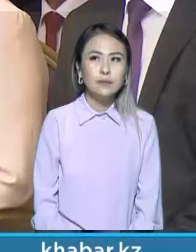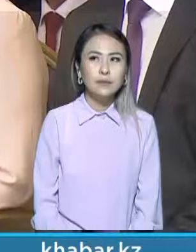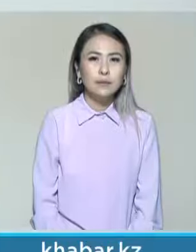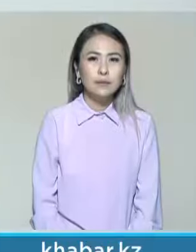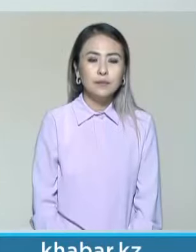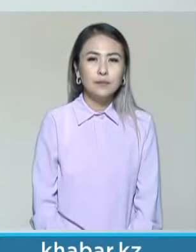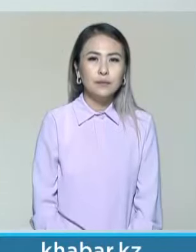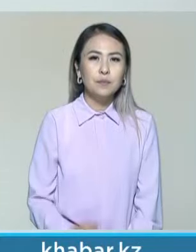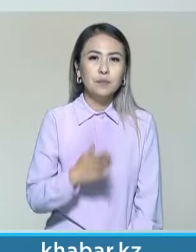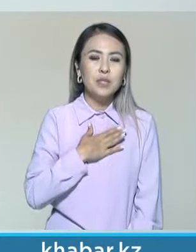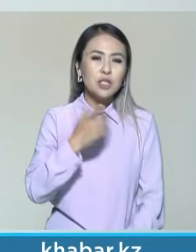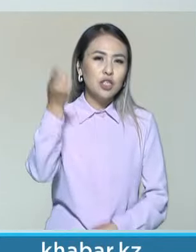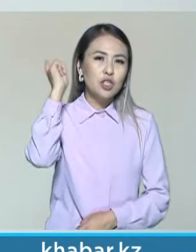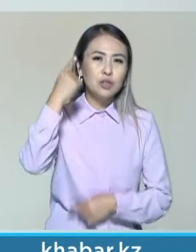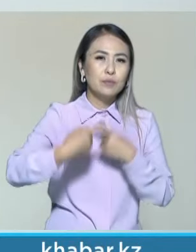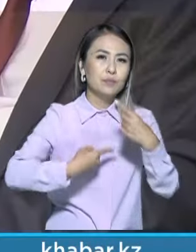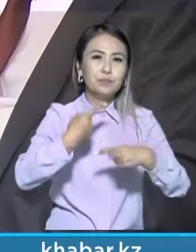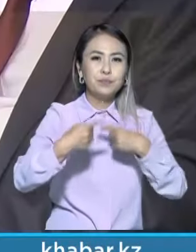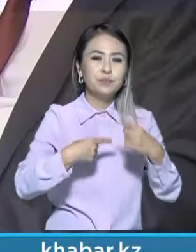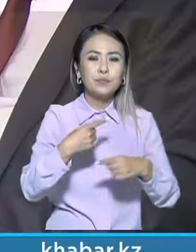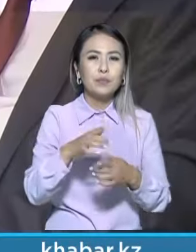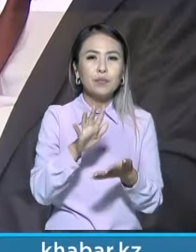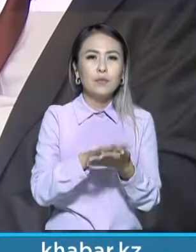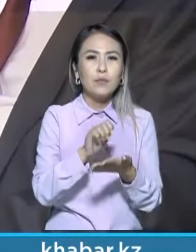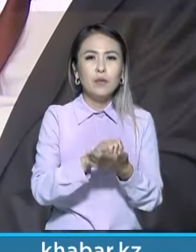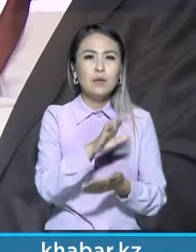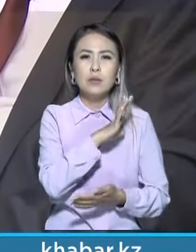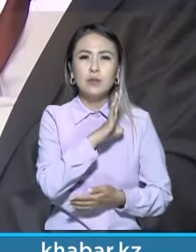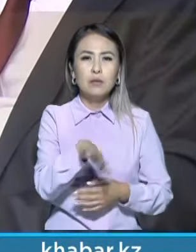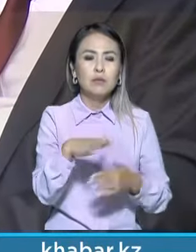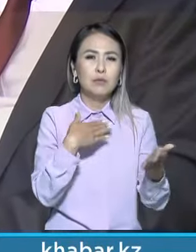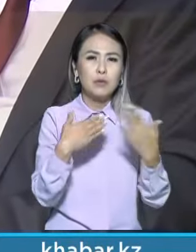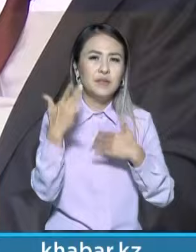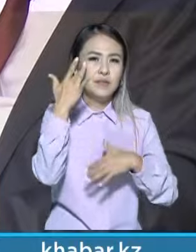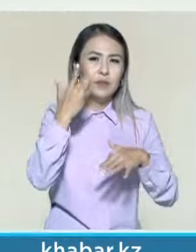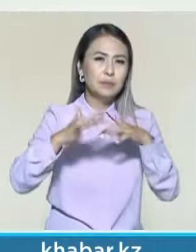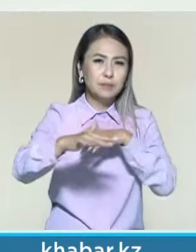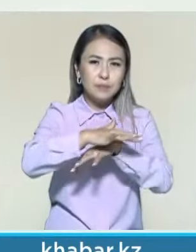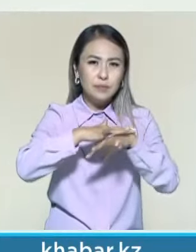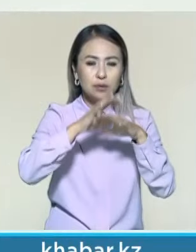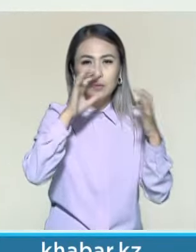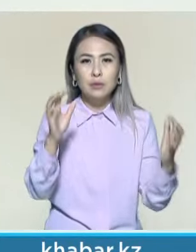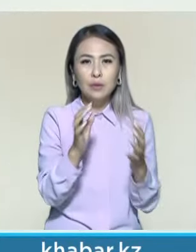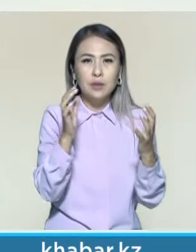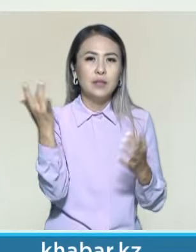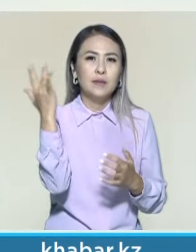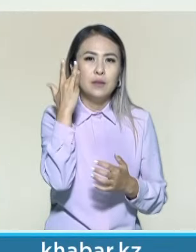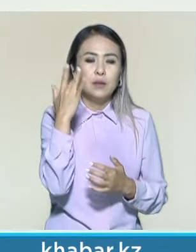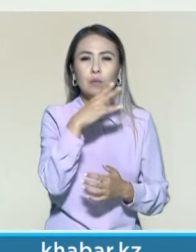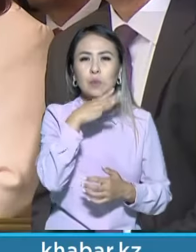Біз ежелден еншісі бөлінбеген ағайын елміз. Жұртымызды біріктіретін ортақ құндылықтар